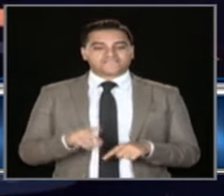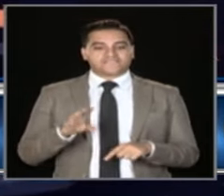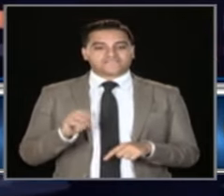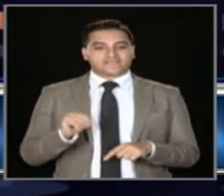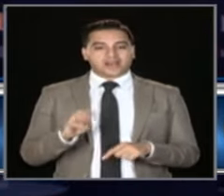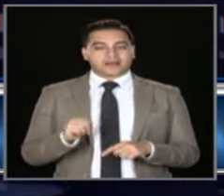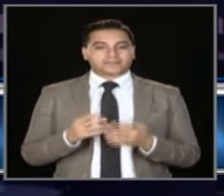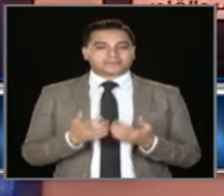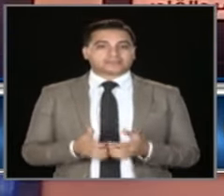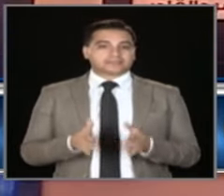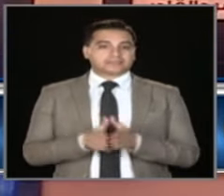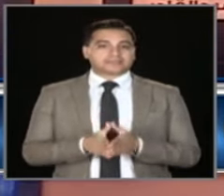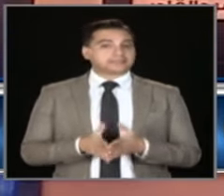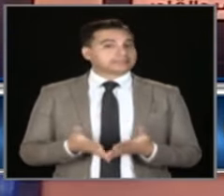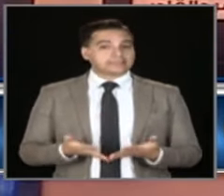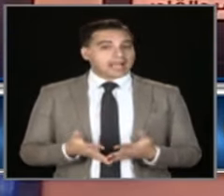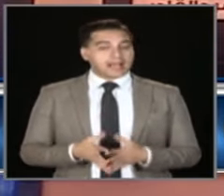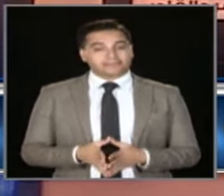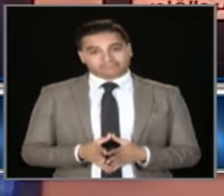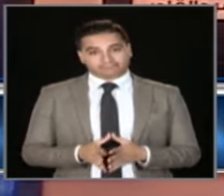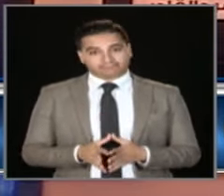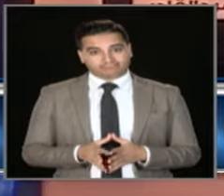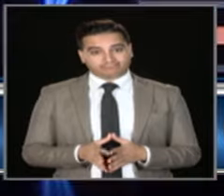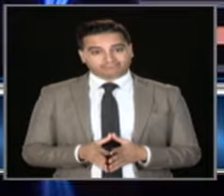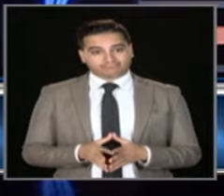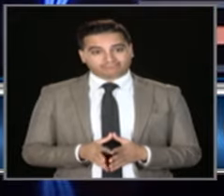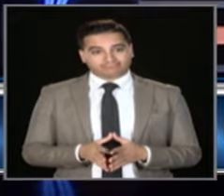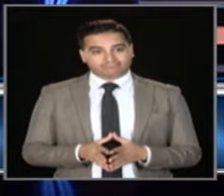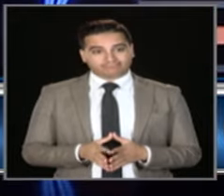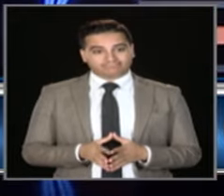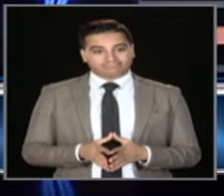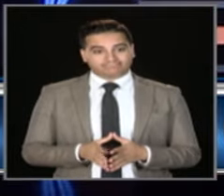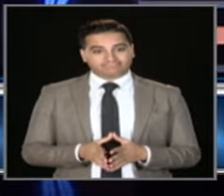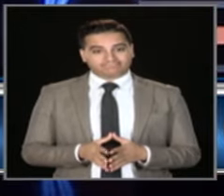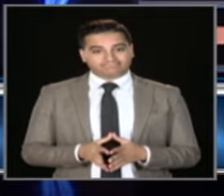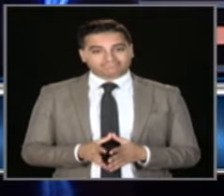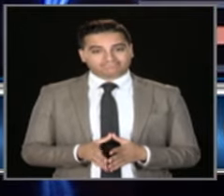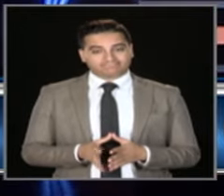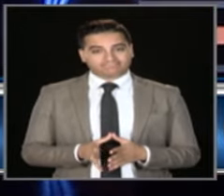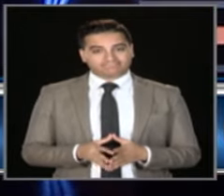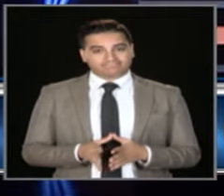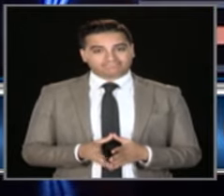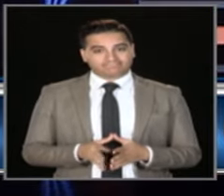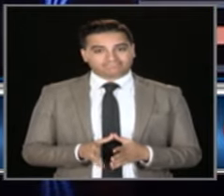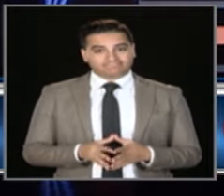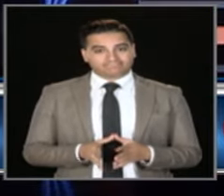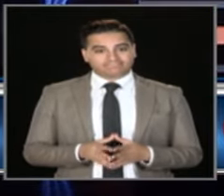زائد 55 في 40 يساوي كام؟